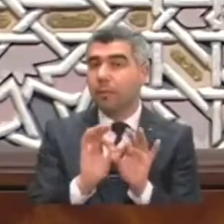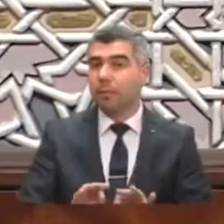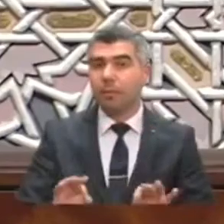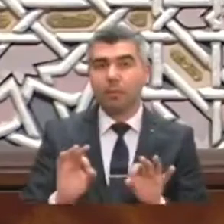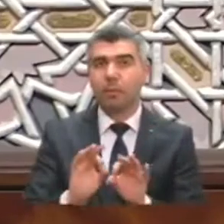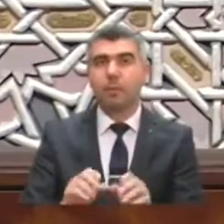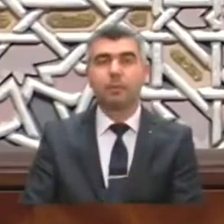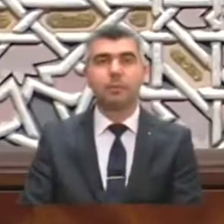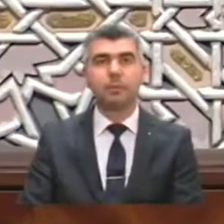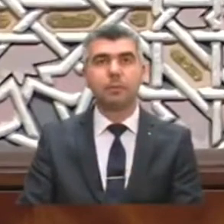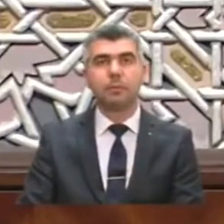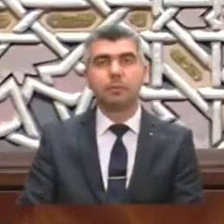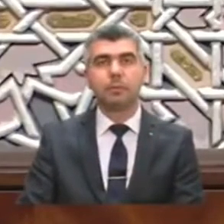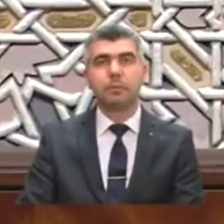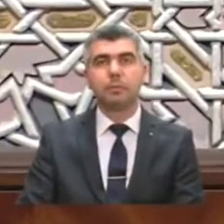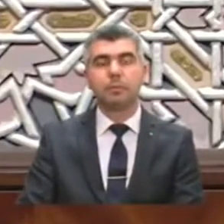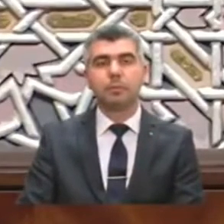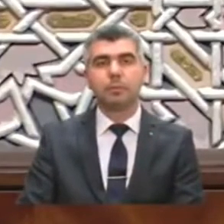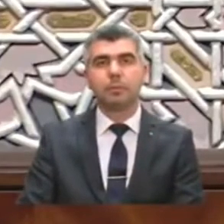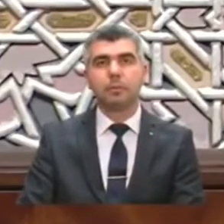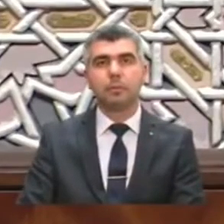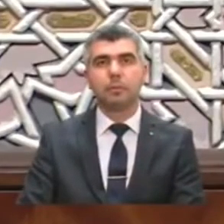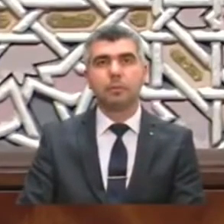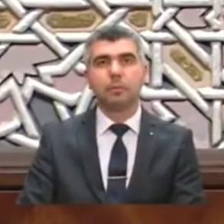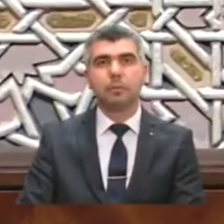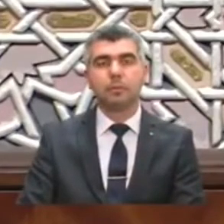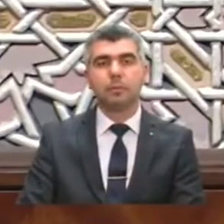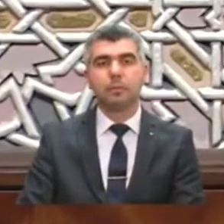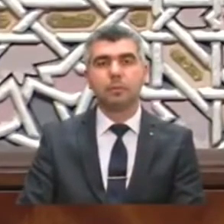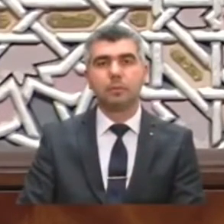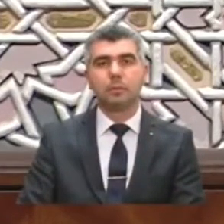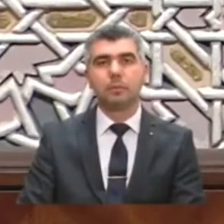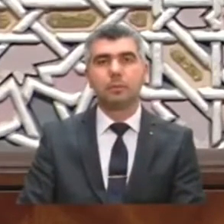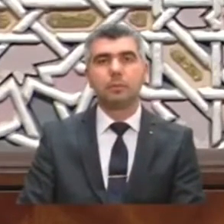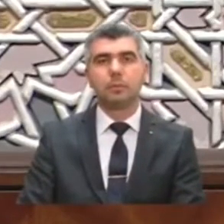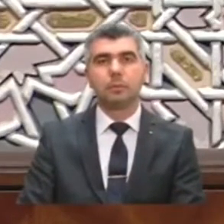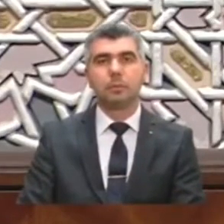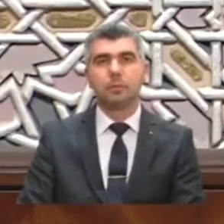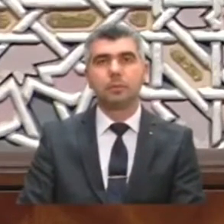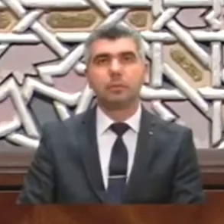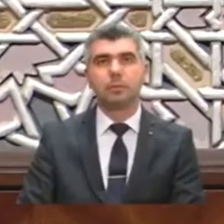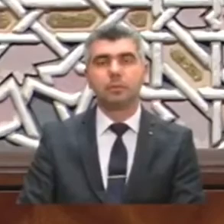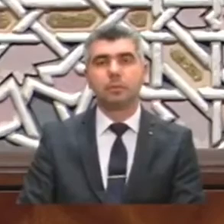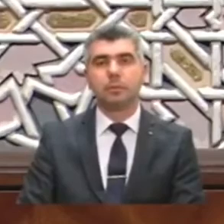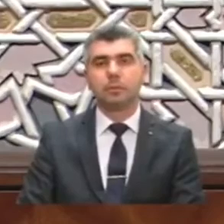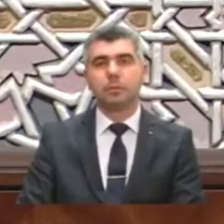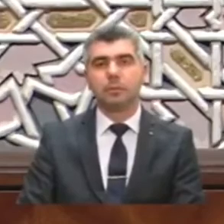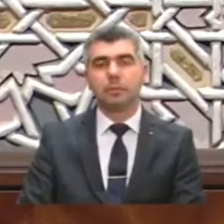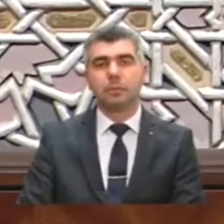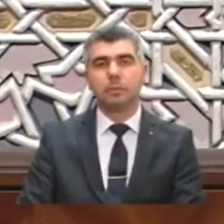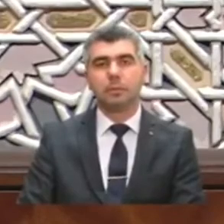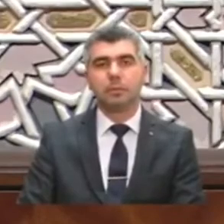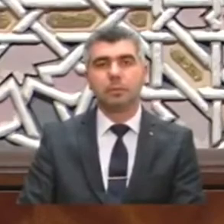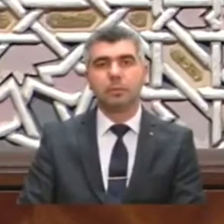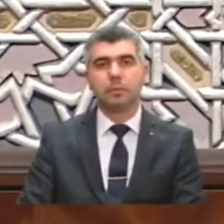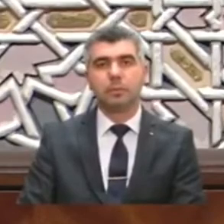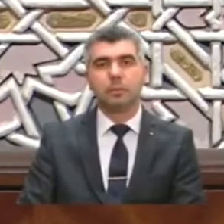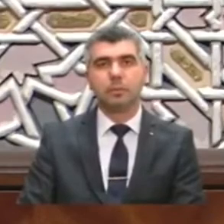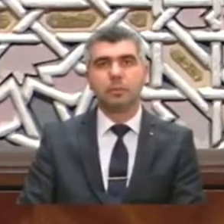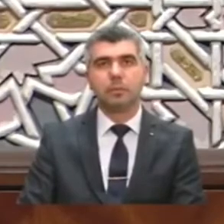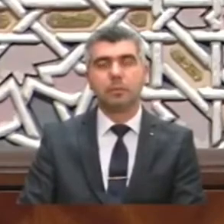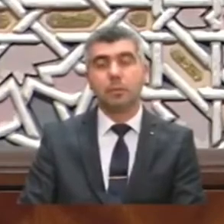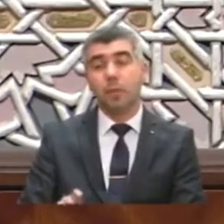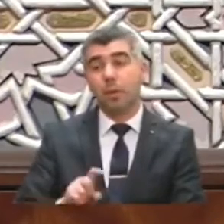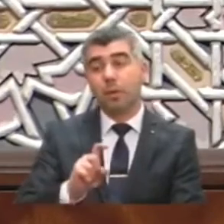وانت مالك عباد الله. واش بغيتي تلعب اسيد سيب؟ واش بغيتي تلعب الادوار كلها؟ واش بغيتي تلعب الادوار كلها؟ كاين